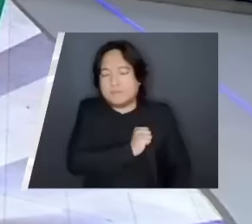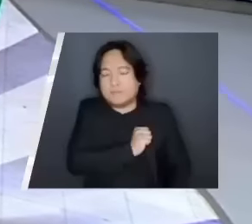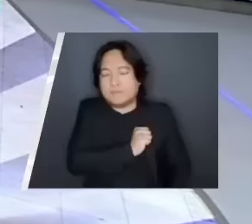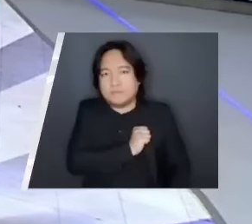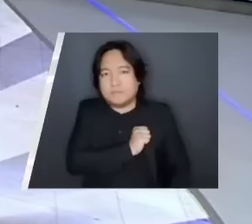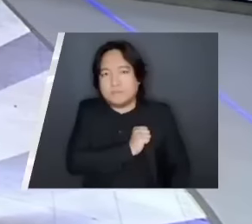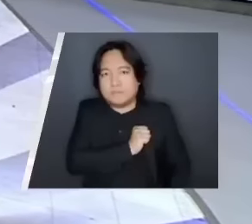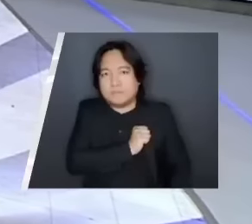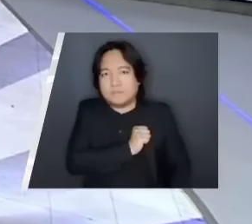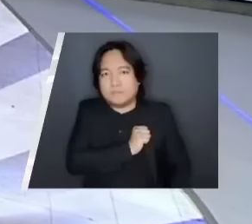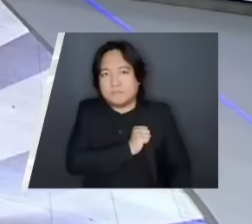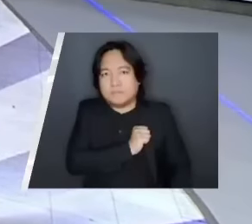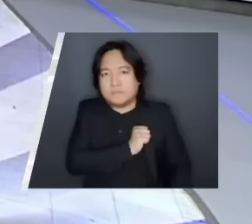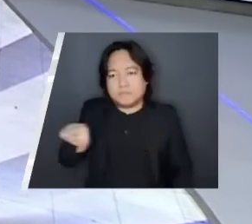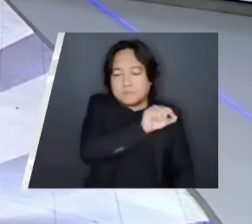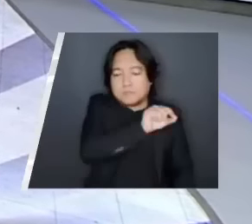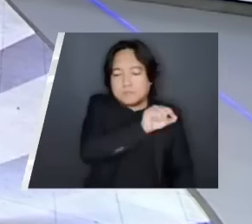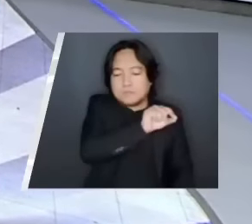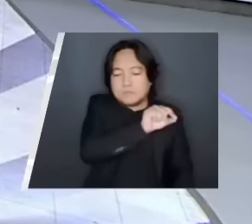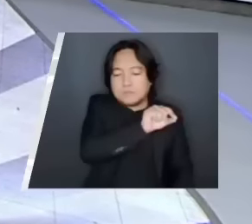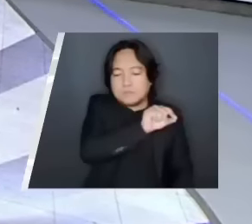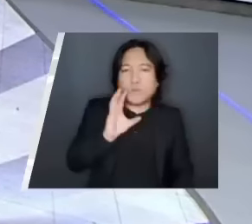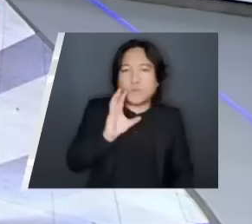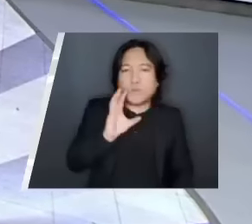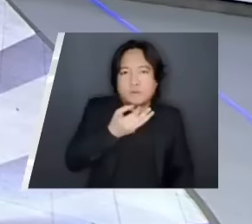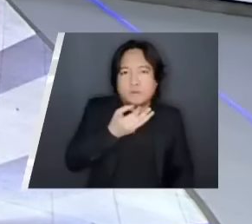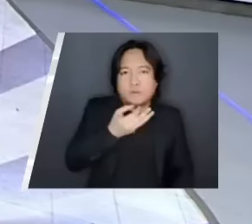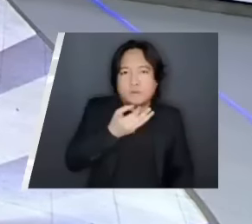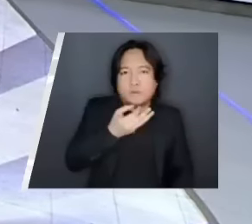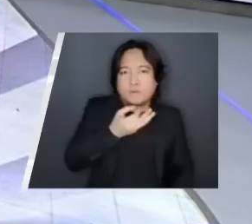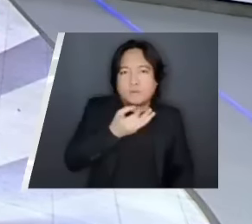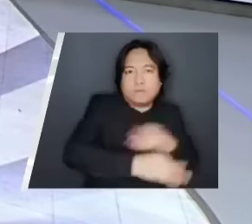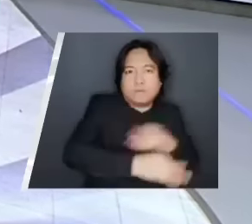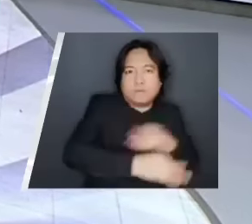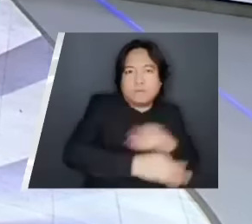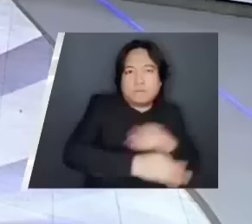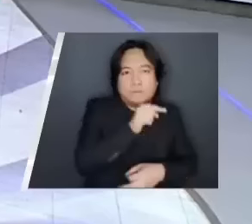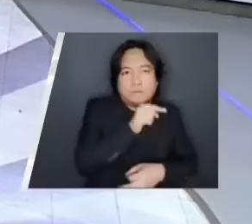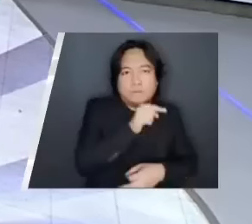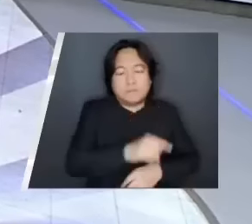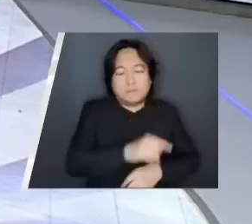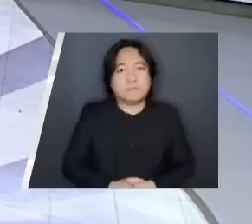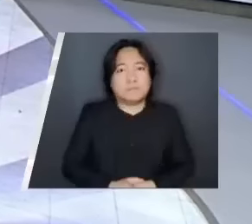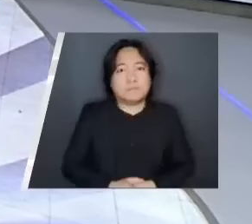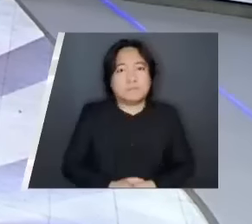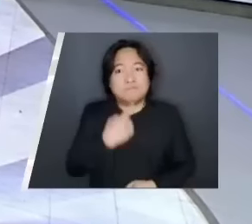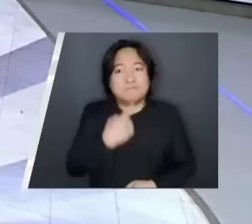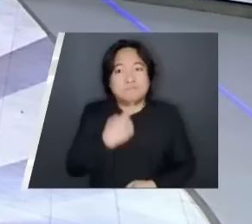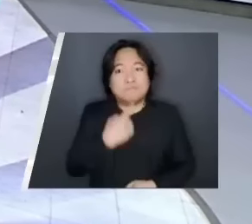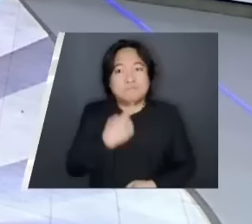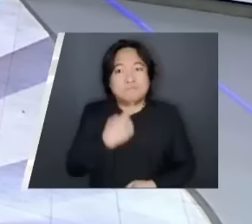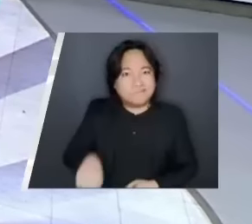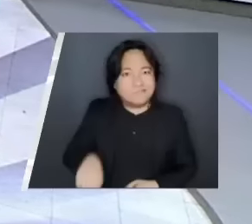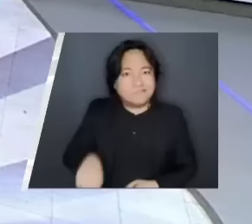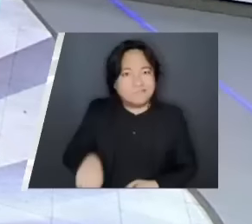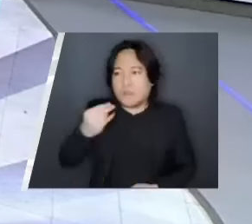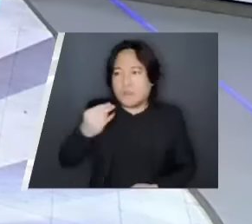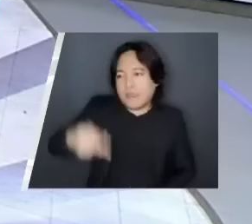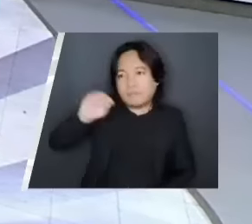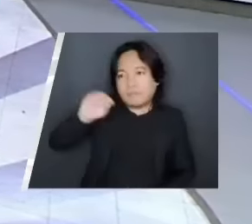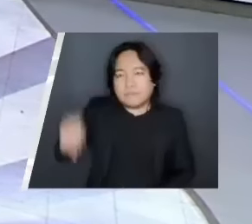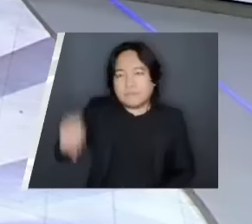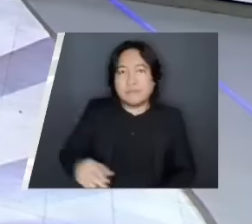pinili ng Pangulo para opisyal na makaupo sa pwesto. Sa kasaysayan ng Pilipinas, wala pang na-impeach na nakaupong